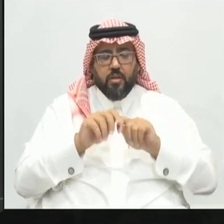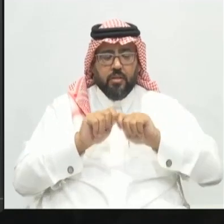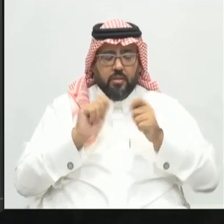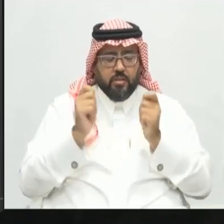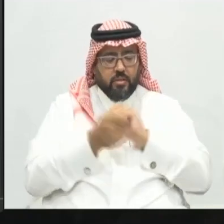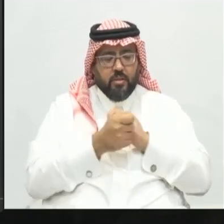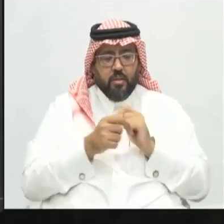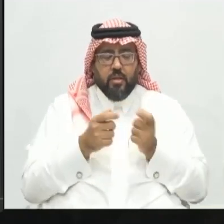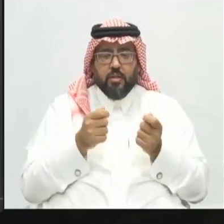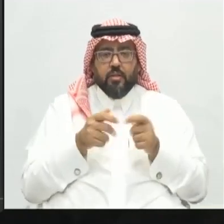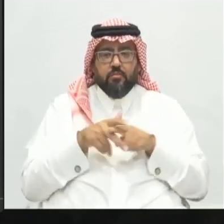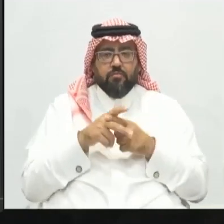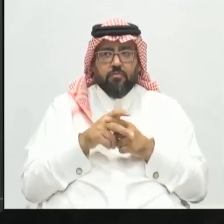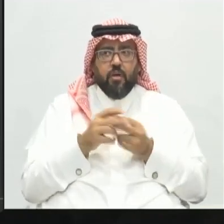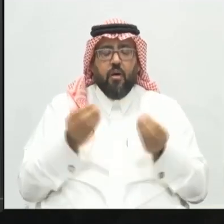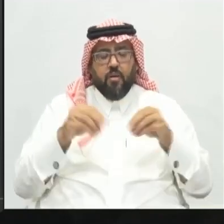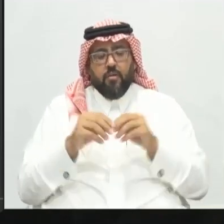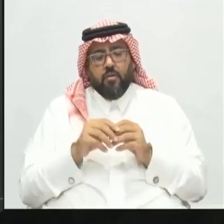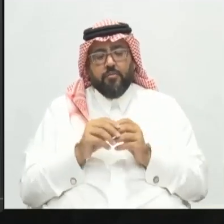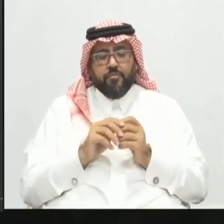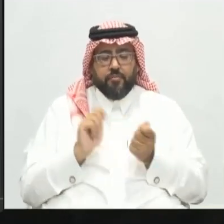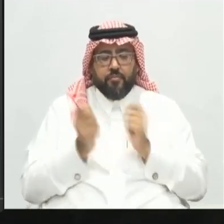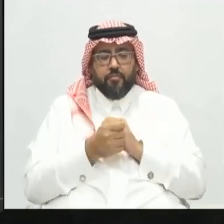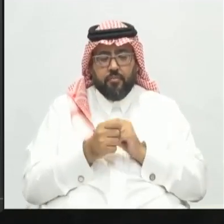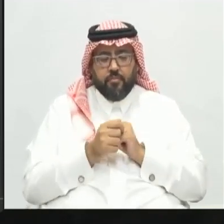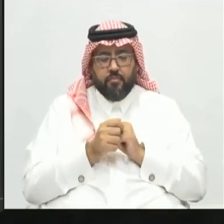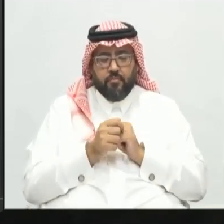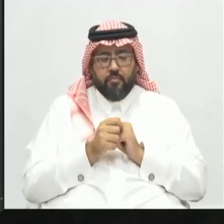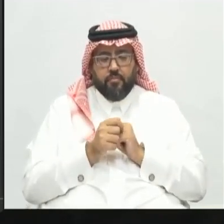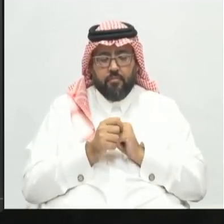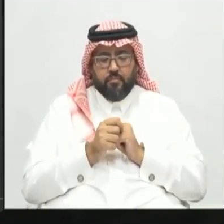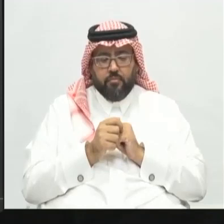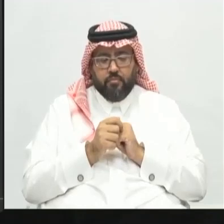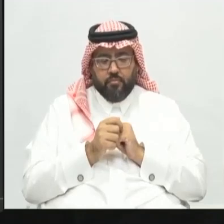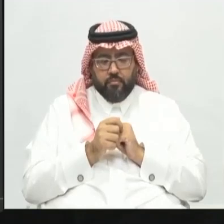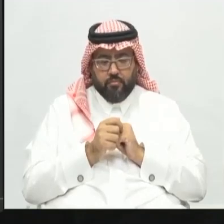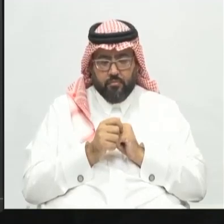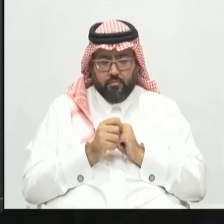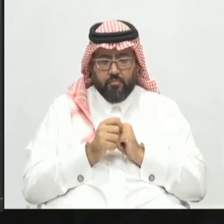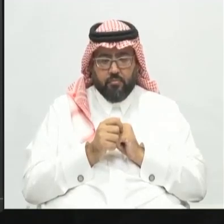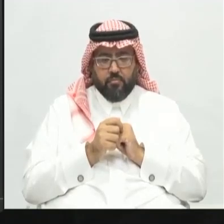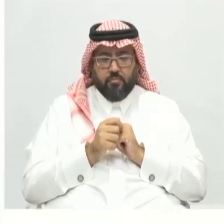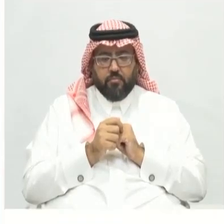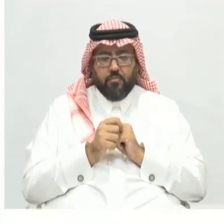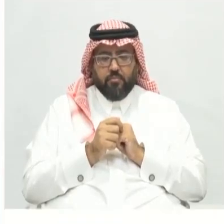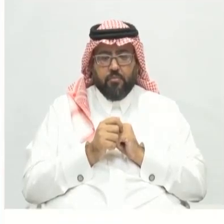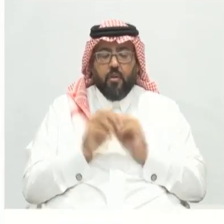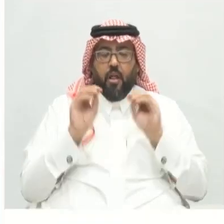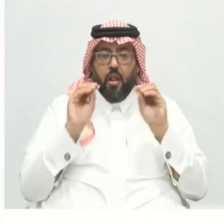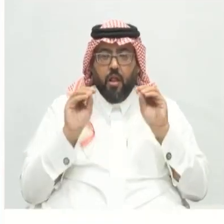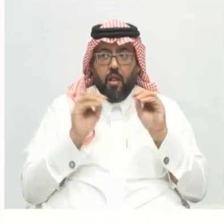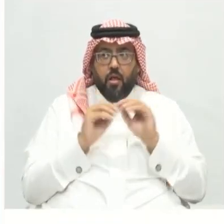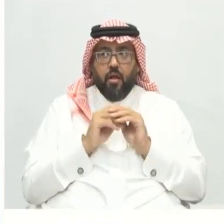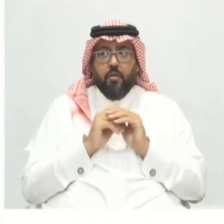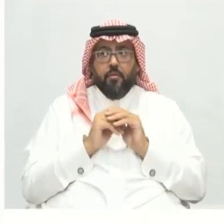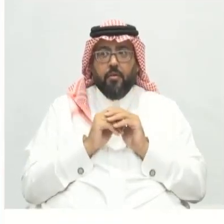او استئجار معده اخرى لتوفير البديل وعدم تعطل المشروع تكلمنا